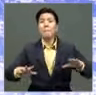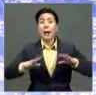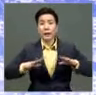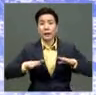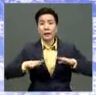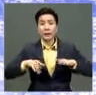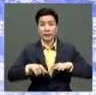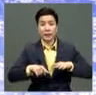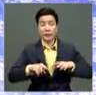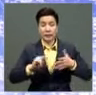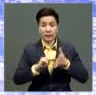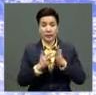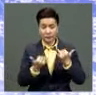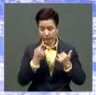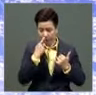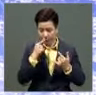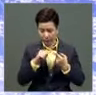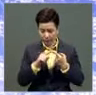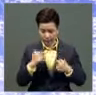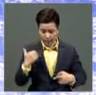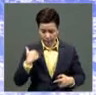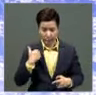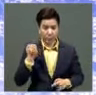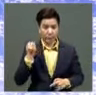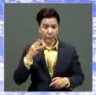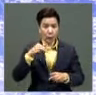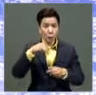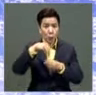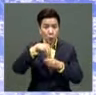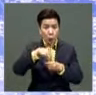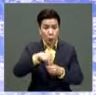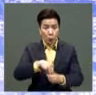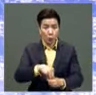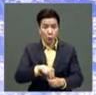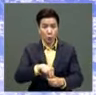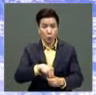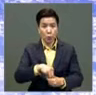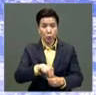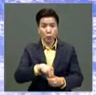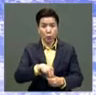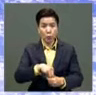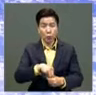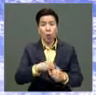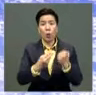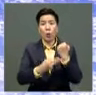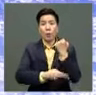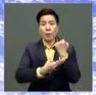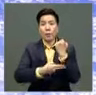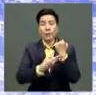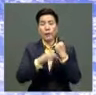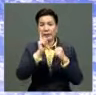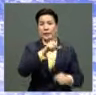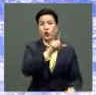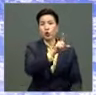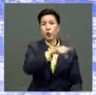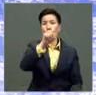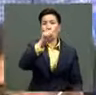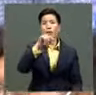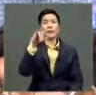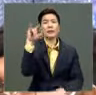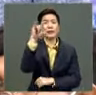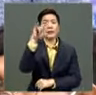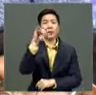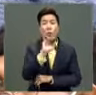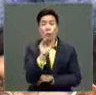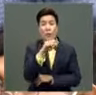ครับแล้วก็มีมาโดยส่วนใหญ่จะอยู่ที่โรงแรมโนเทลที่สุวรรณภูมิ